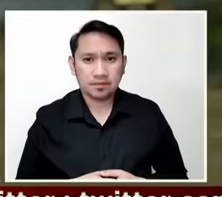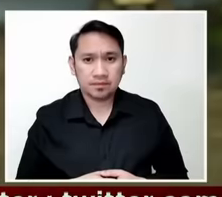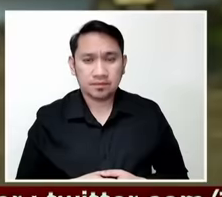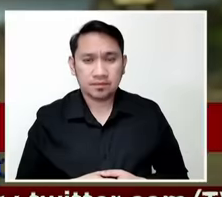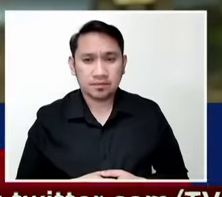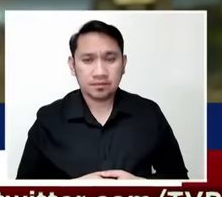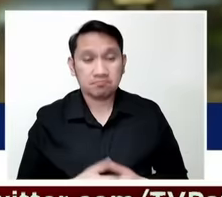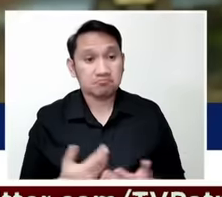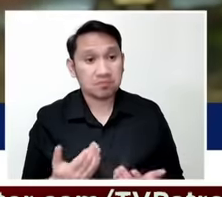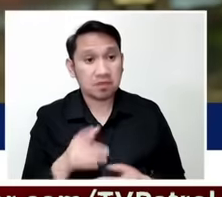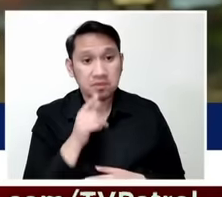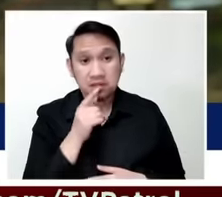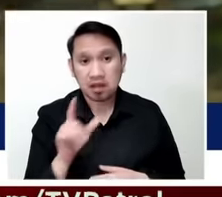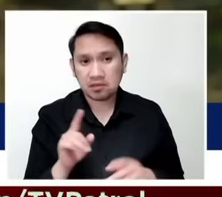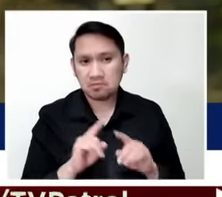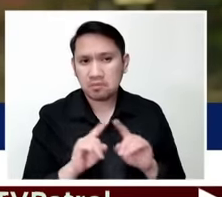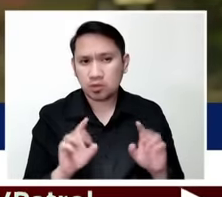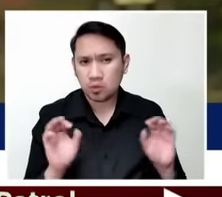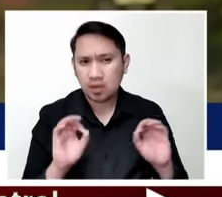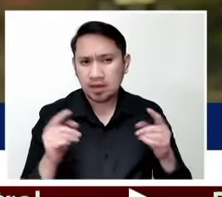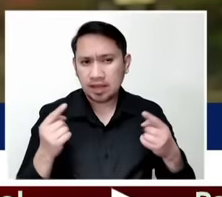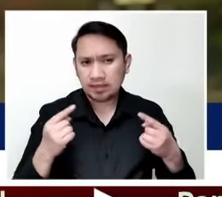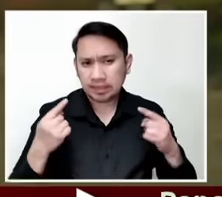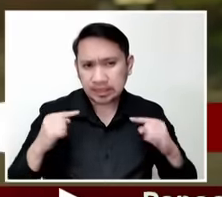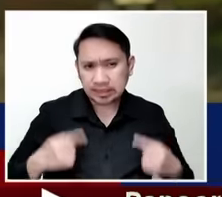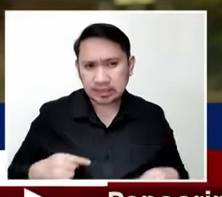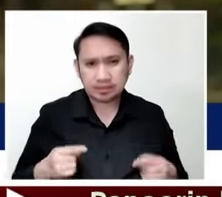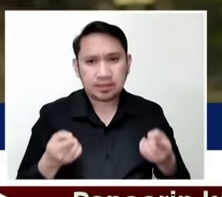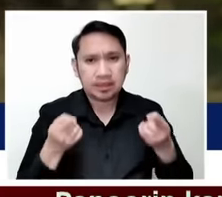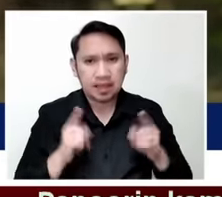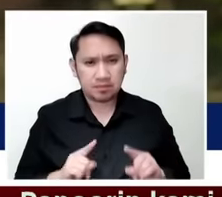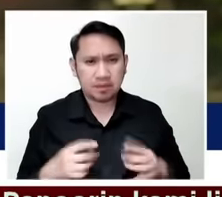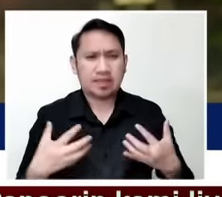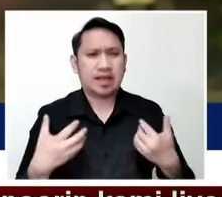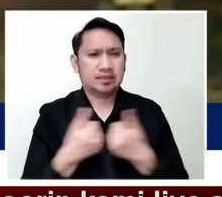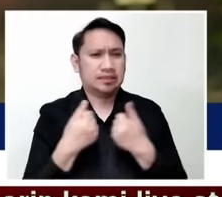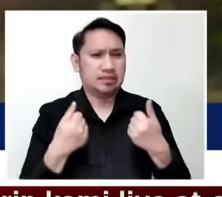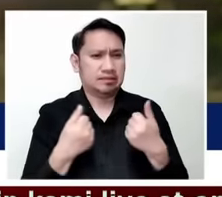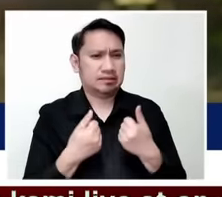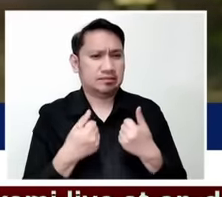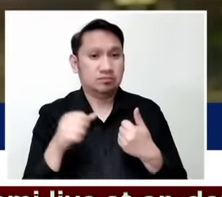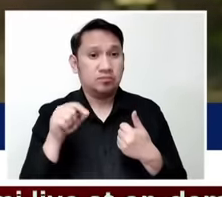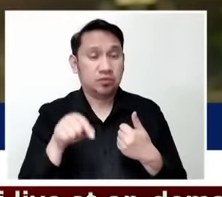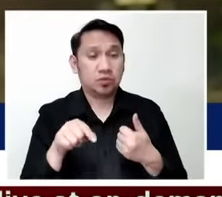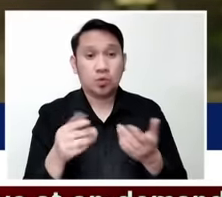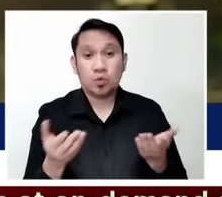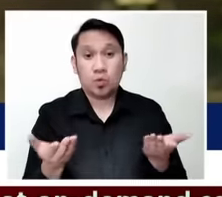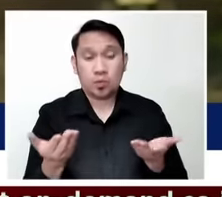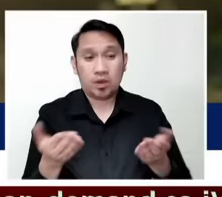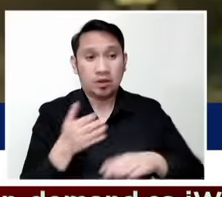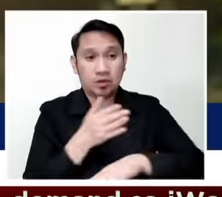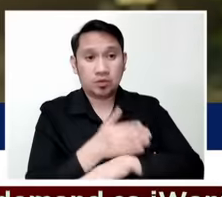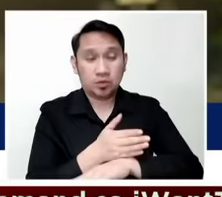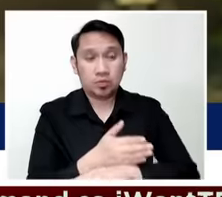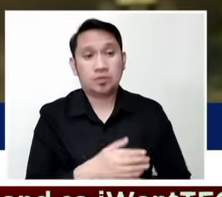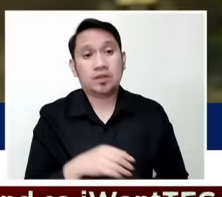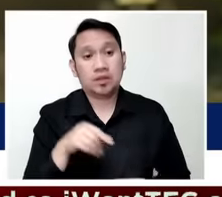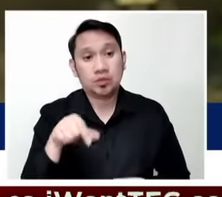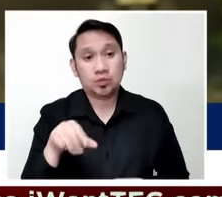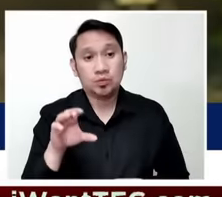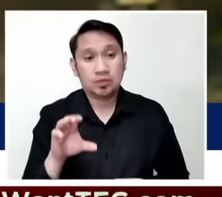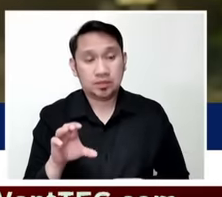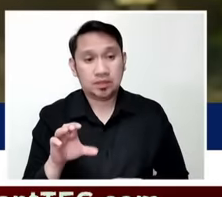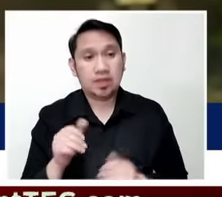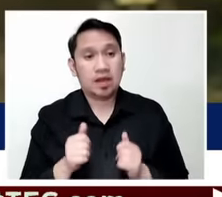Karen, maswerte pero wala namang nasugatan sa naturang aksidente o banggaan ng sasakyan sa intersection ng Quezon Avenue at na Examiner